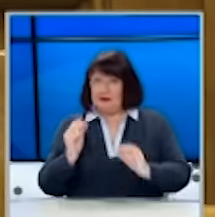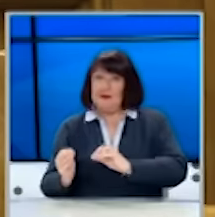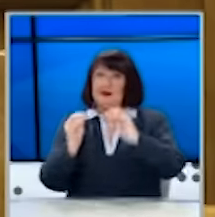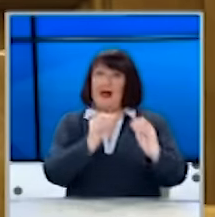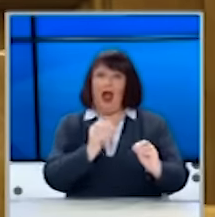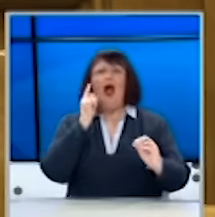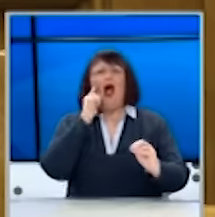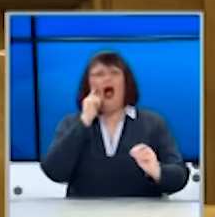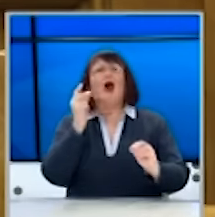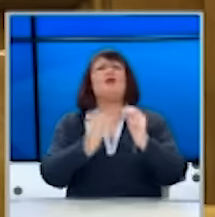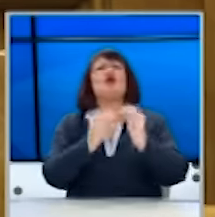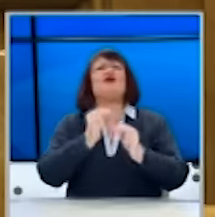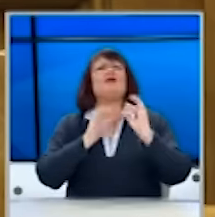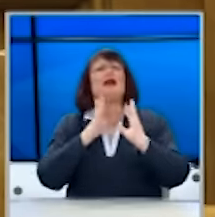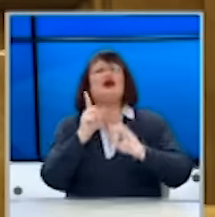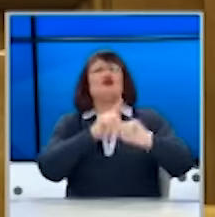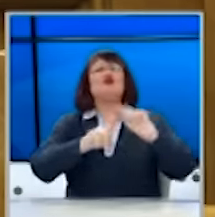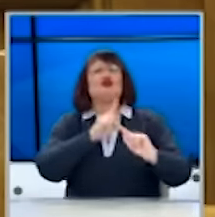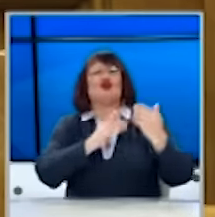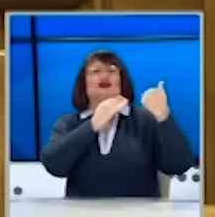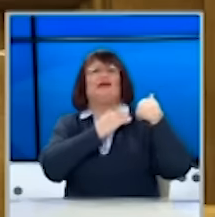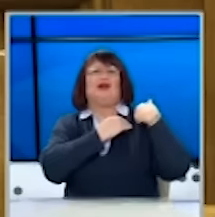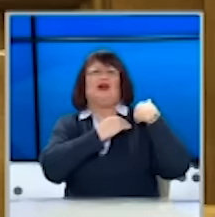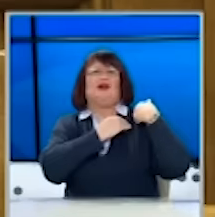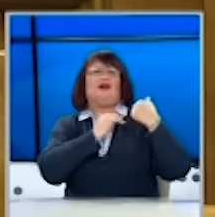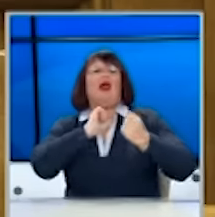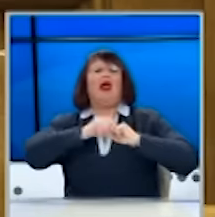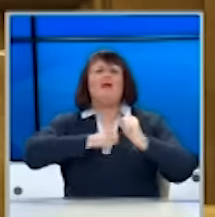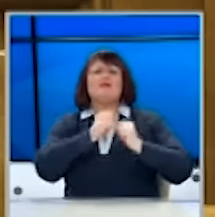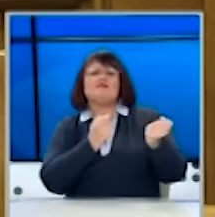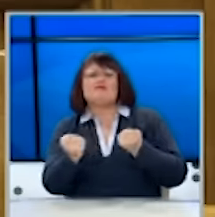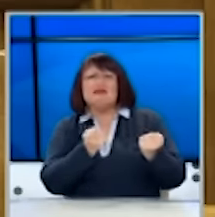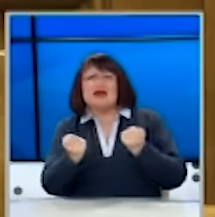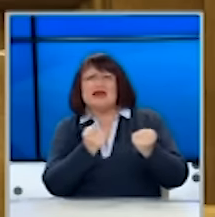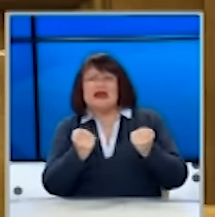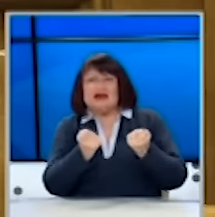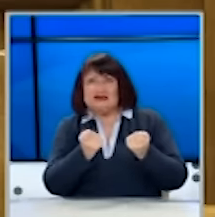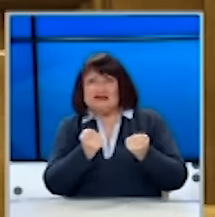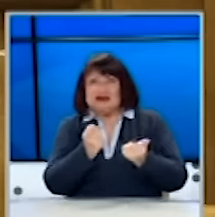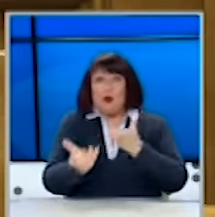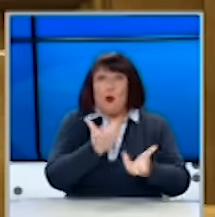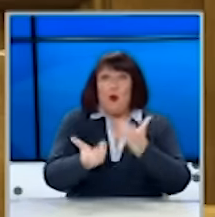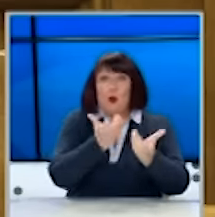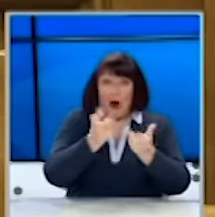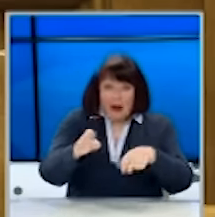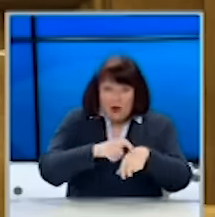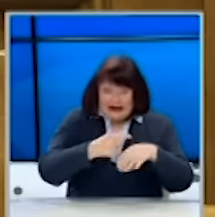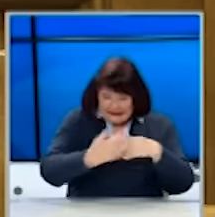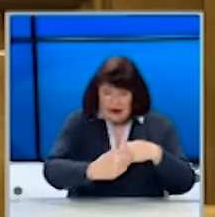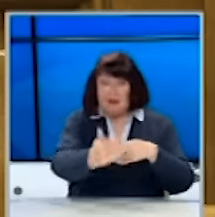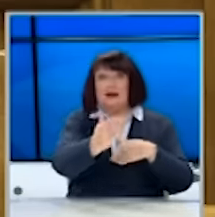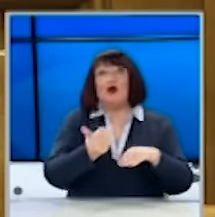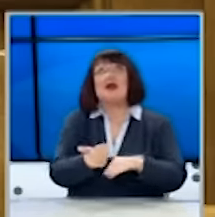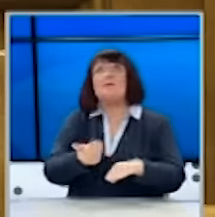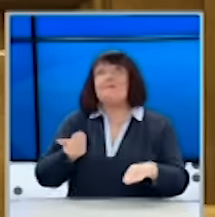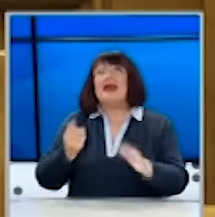πρόβλημα που ξεκινά από τη στιγμή που θα ξεσπάσει η δασική πυρκαγιά και όχι πριν αυτή ξεσπάσει